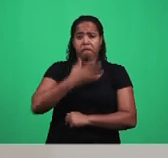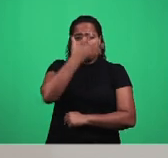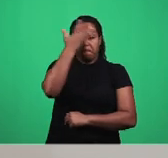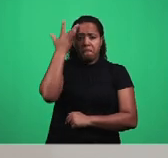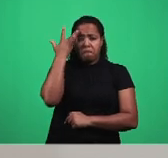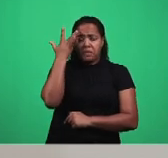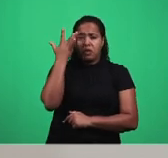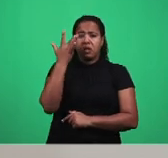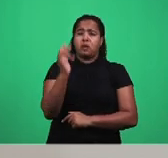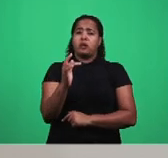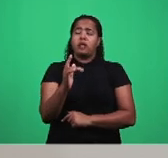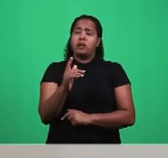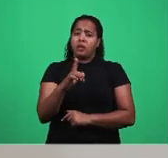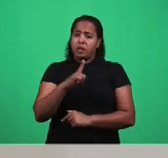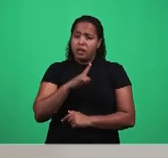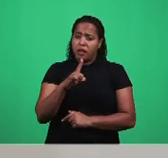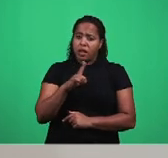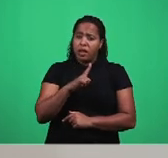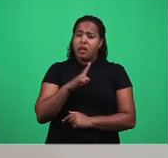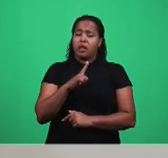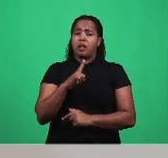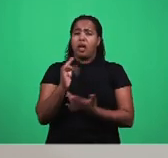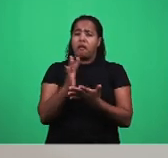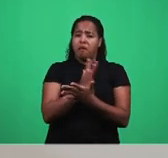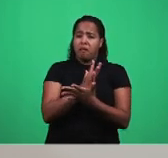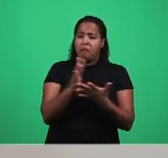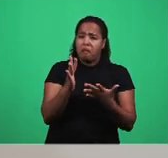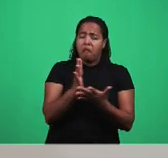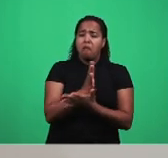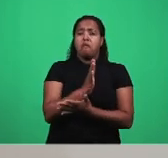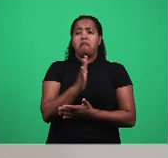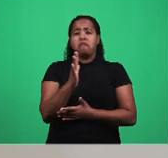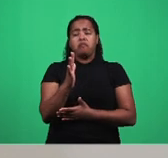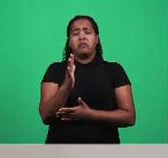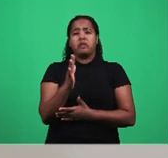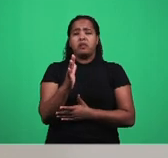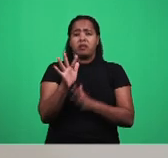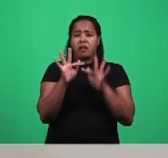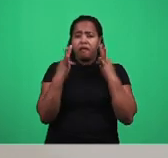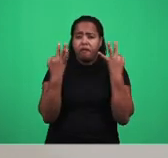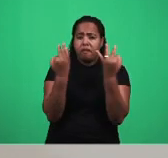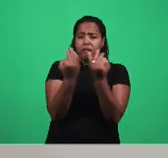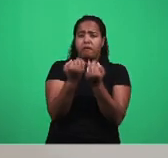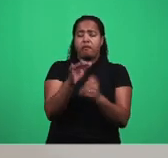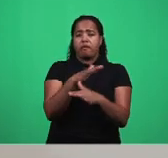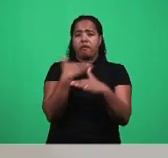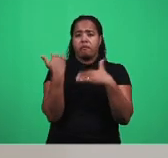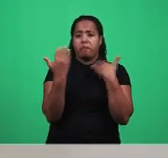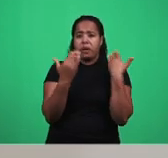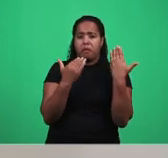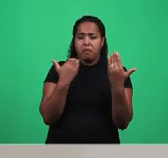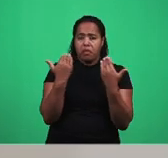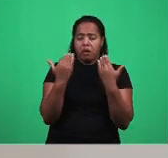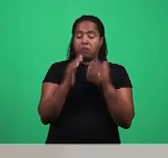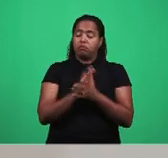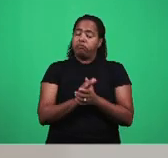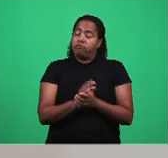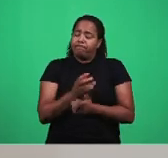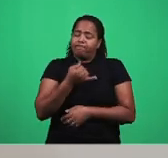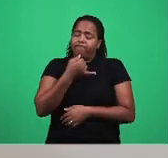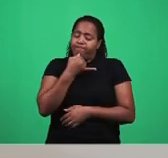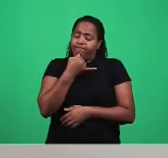famille, parce que rien n'existe, aucune douleur plus grande que la perte d'un bien-aimé,